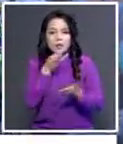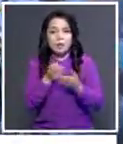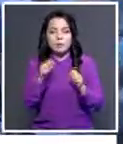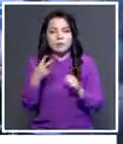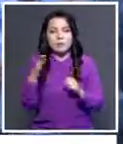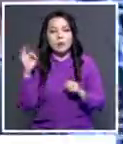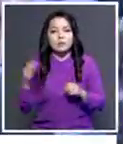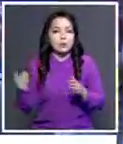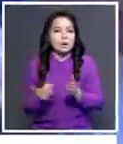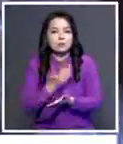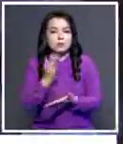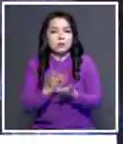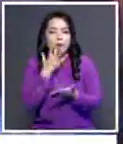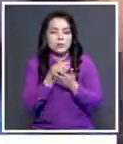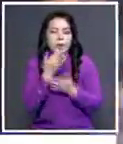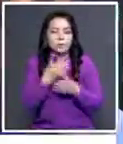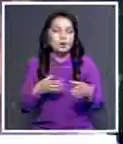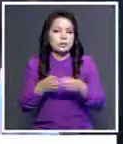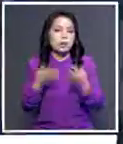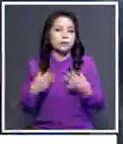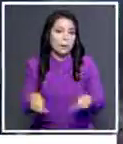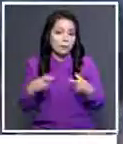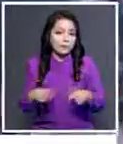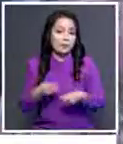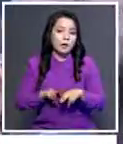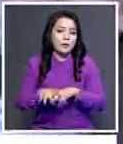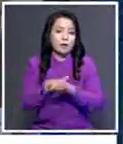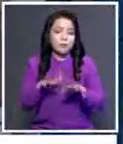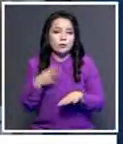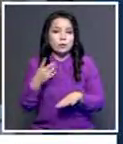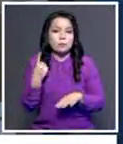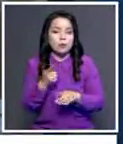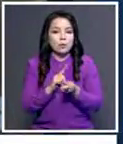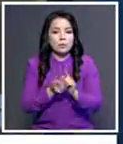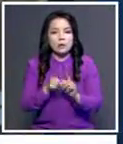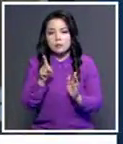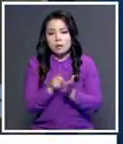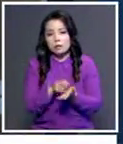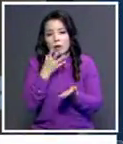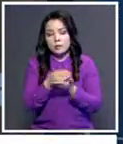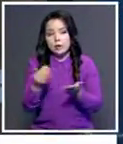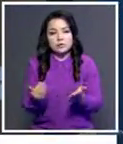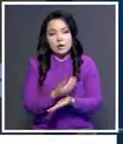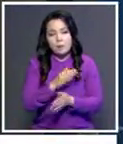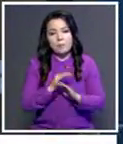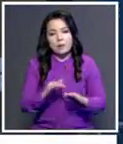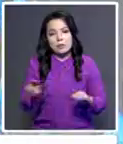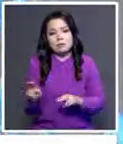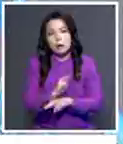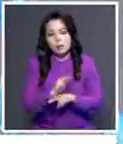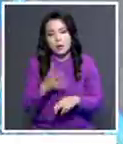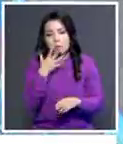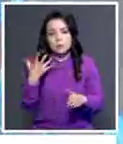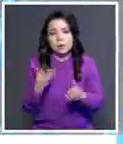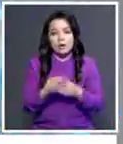25% жаңартылған ұлттық бірыңғай тест сұрақтарының биыл тағы да 1/4 өзгертілді. ОБТ-дағы жаңашылдық мен бала тәрбиесіне қатысты